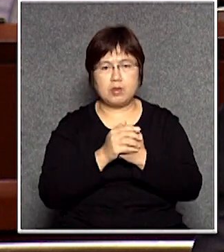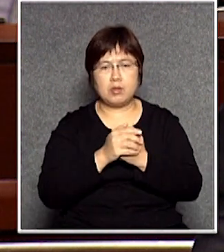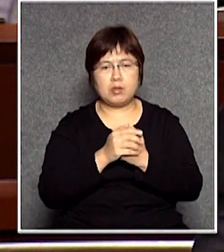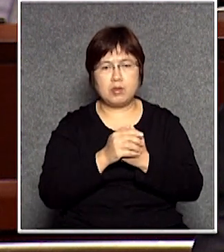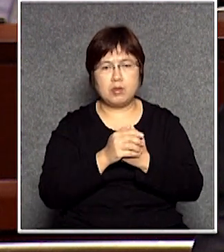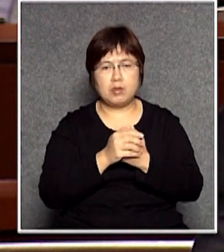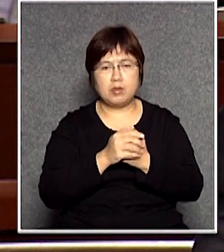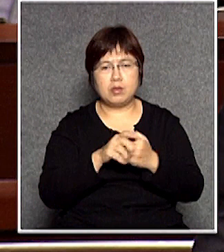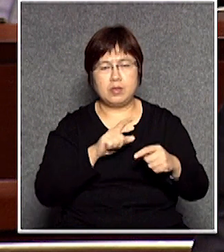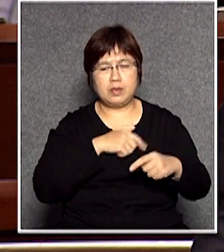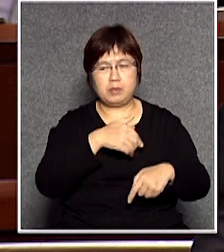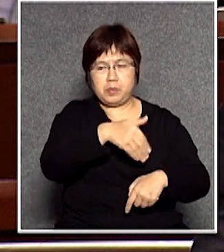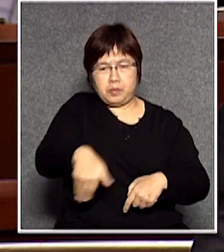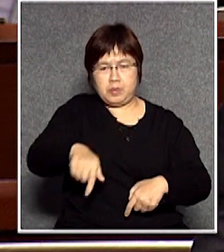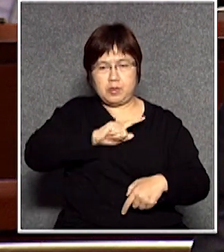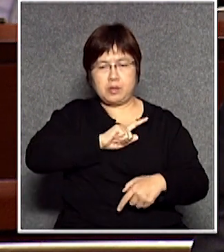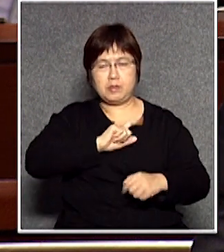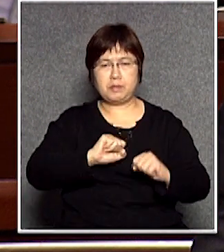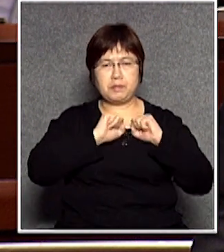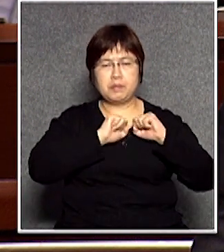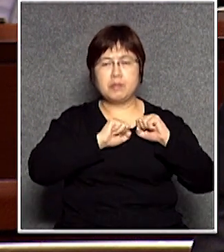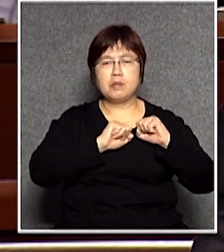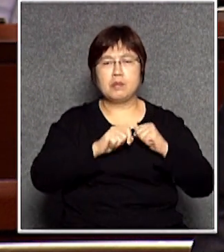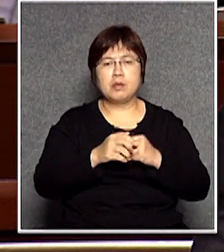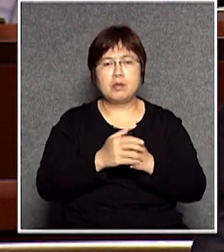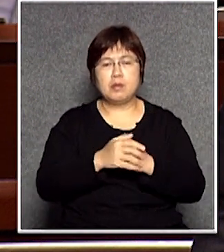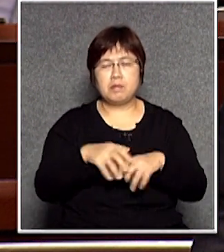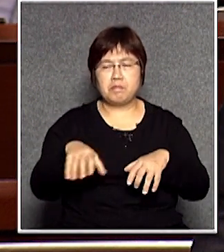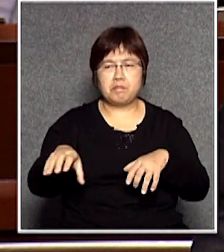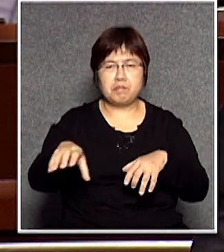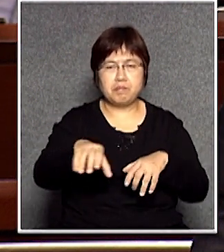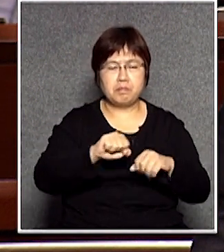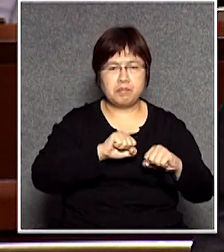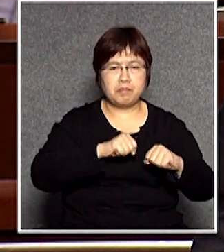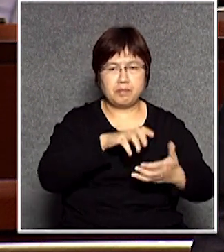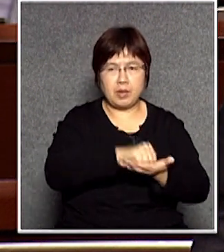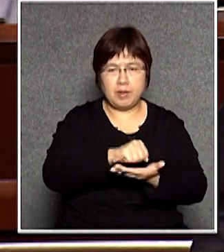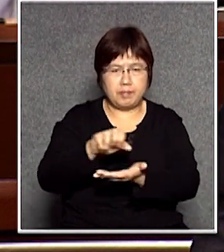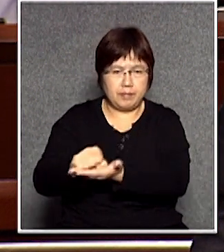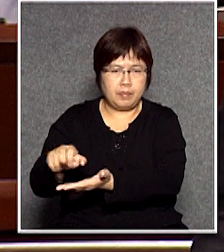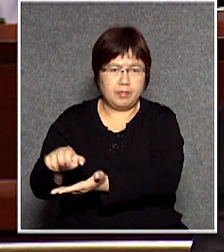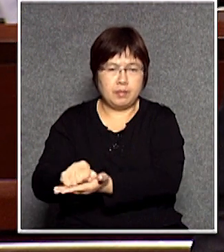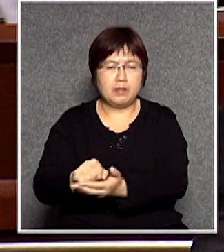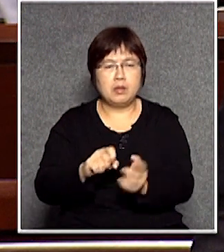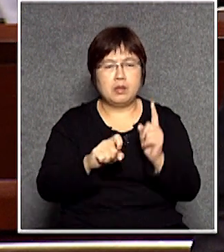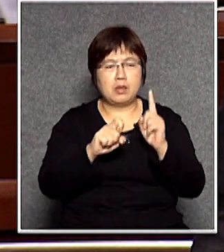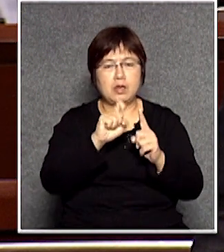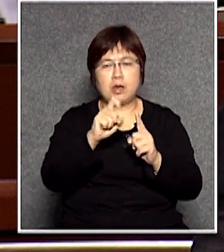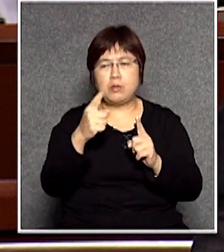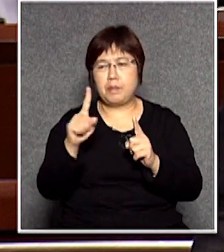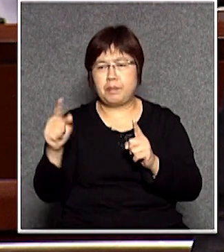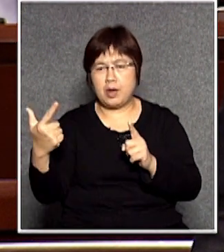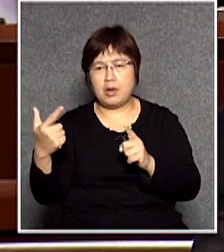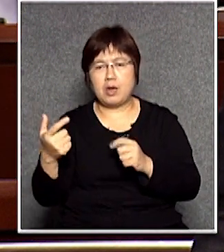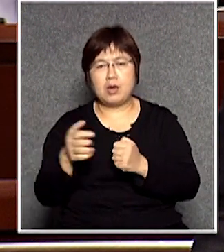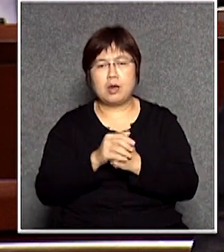那裡呢是割據。所以在當時，在1918年湖南督